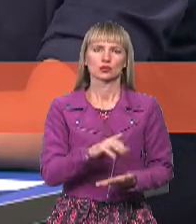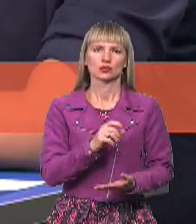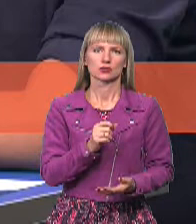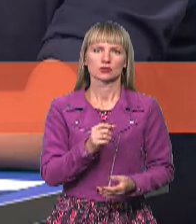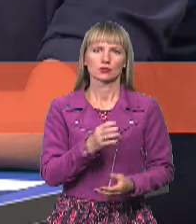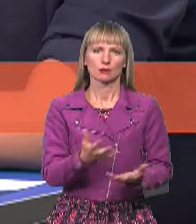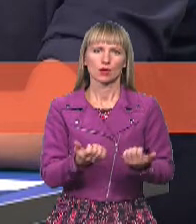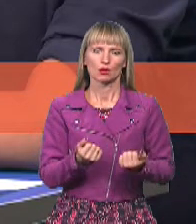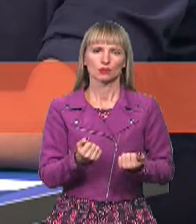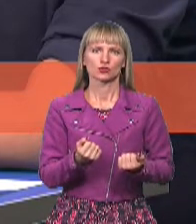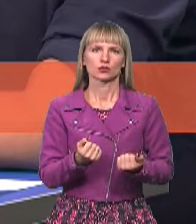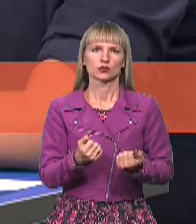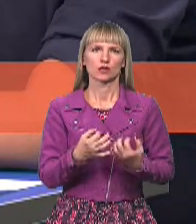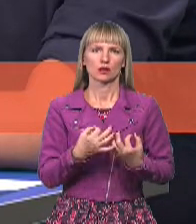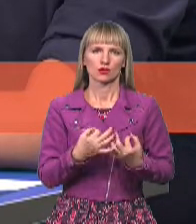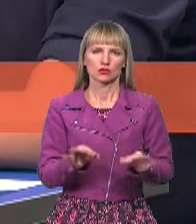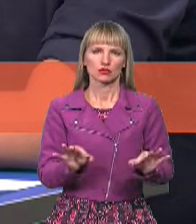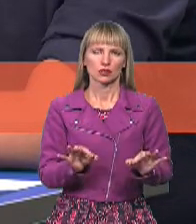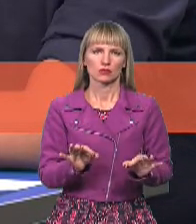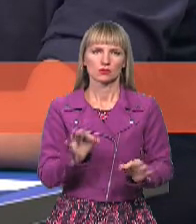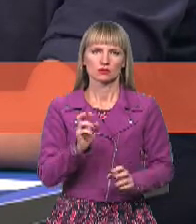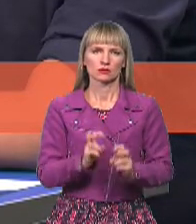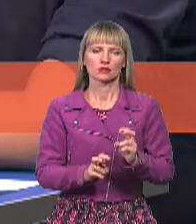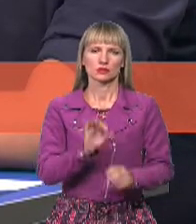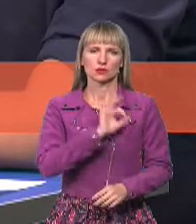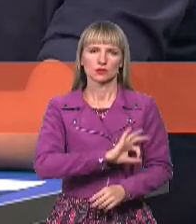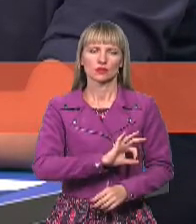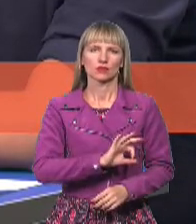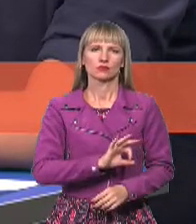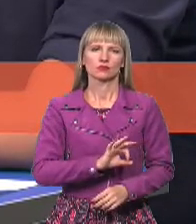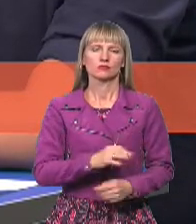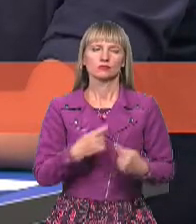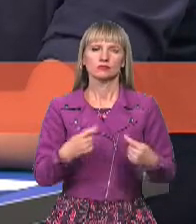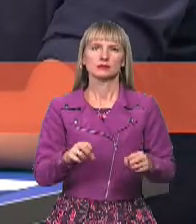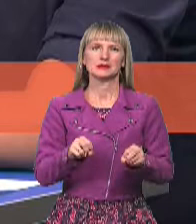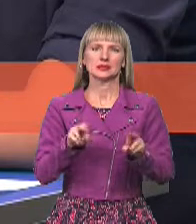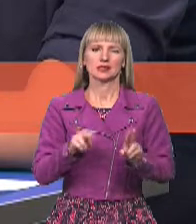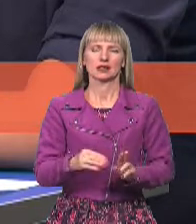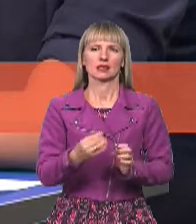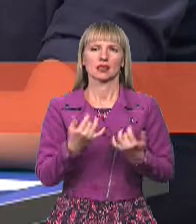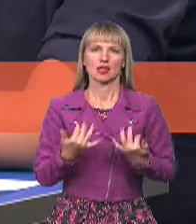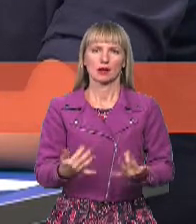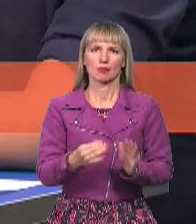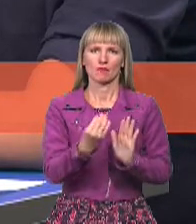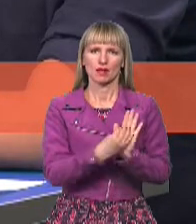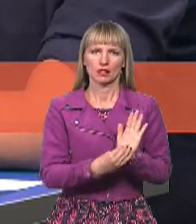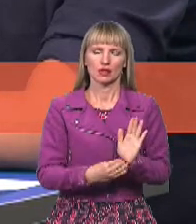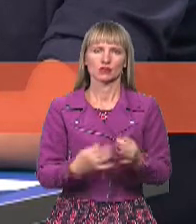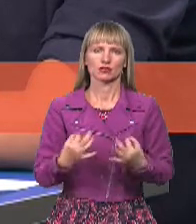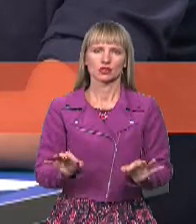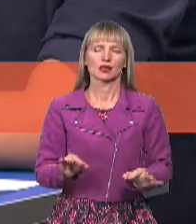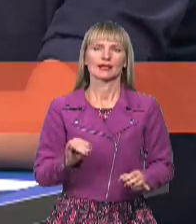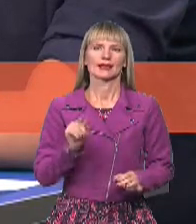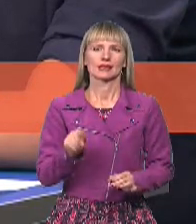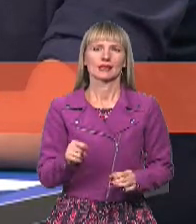получить эксплуатационное разрешение, к ним определенные требования и определенный порядок получения этого эксплуатационного разрешения, и